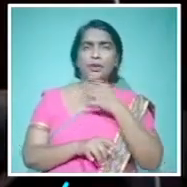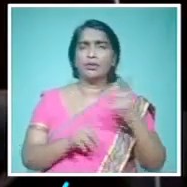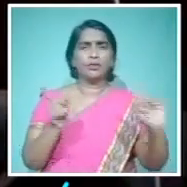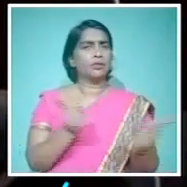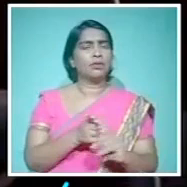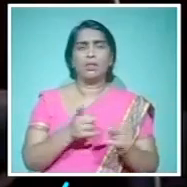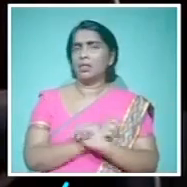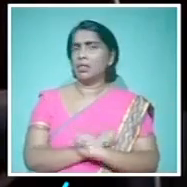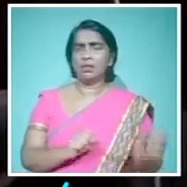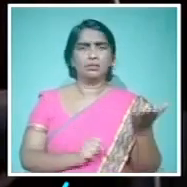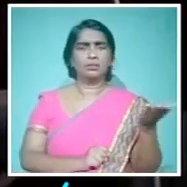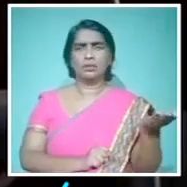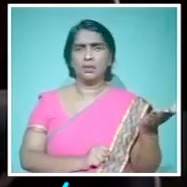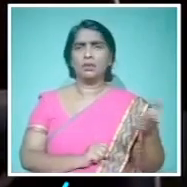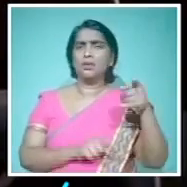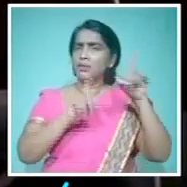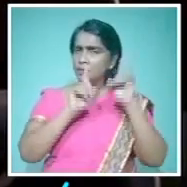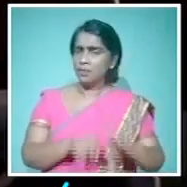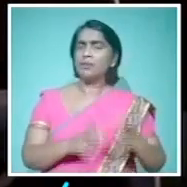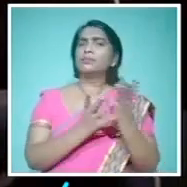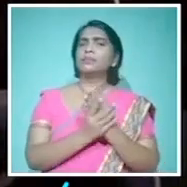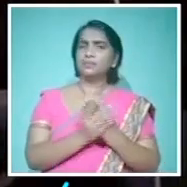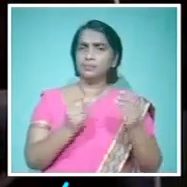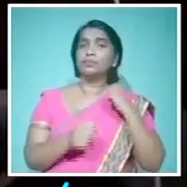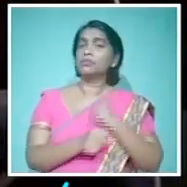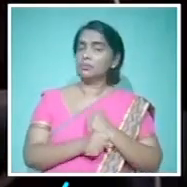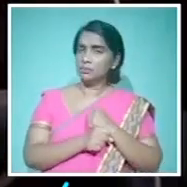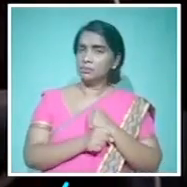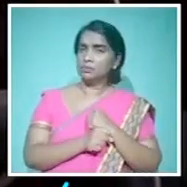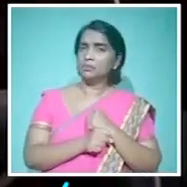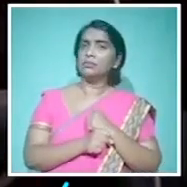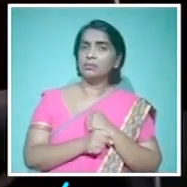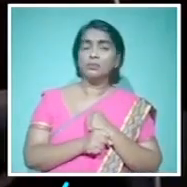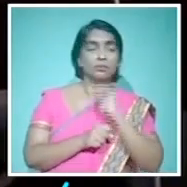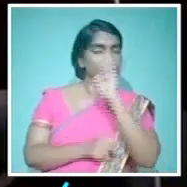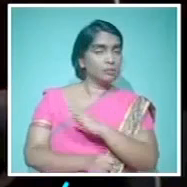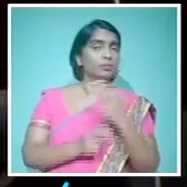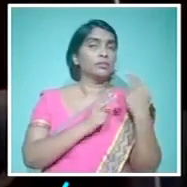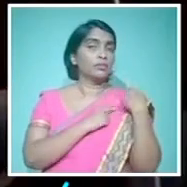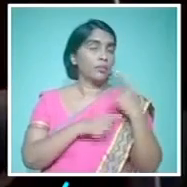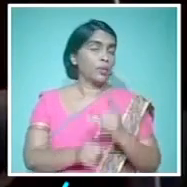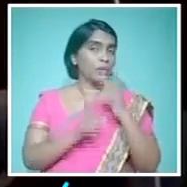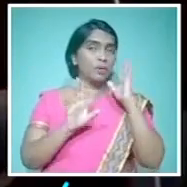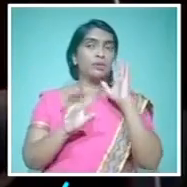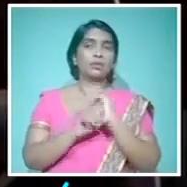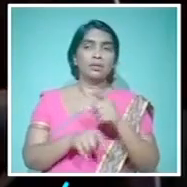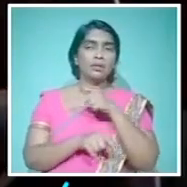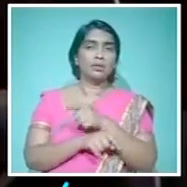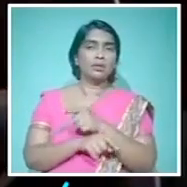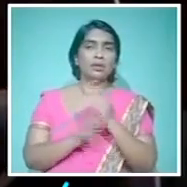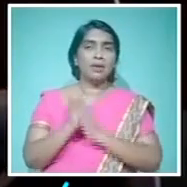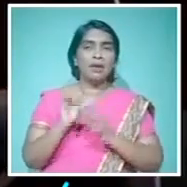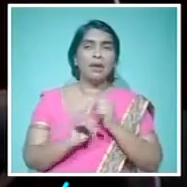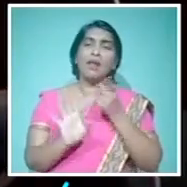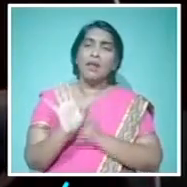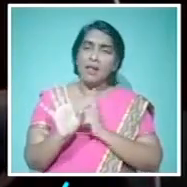प्रचंड मे तत्व मगारी आंडवाद ये अवस्थानुकूल प्रकाश तुम